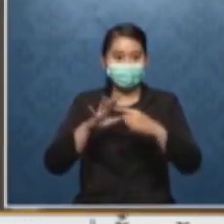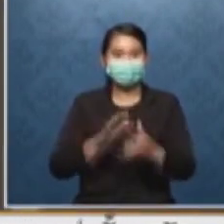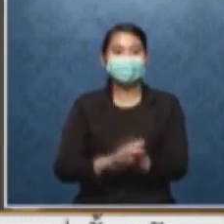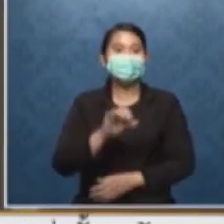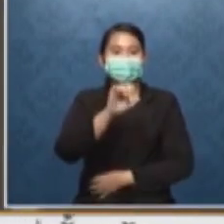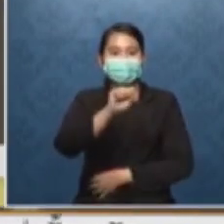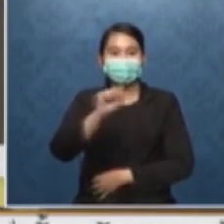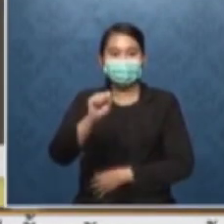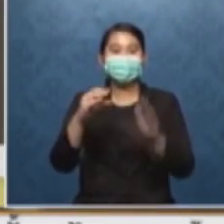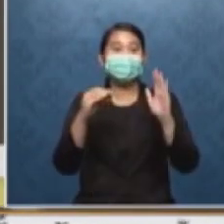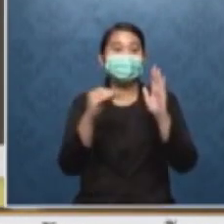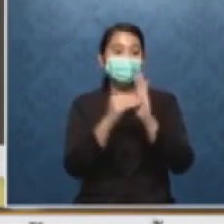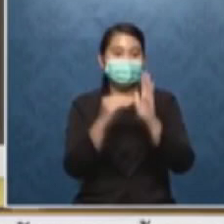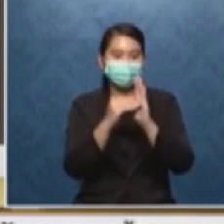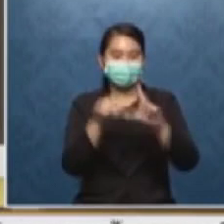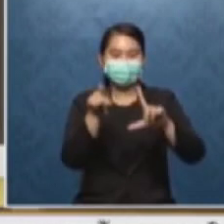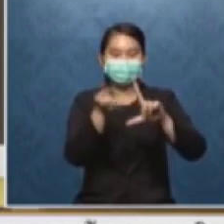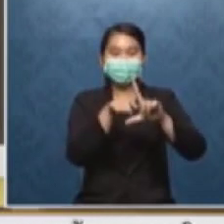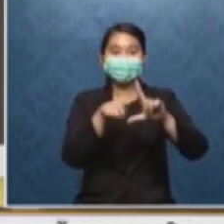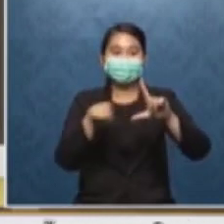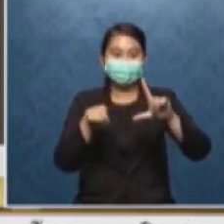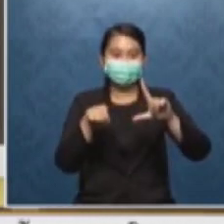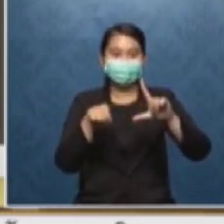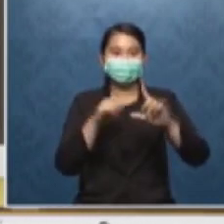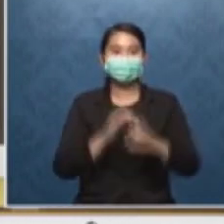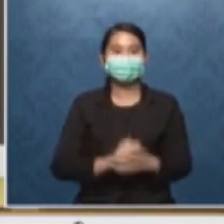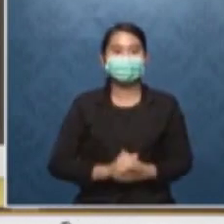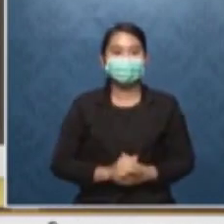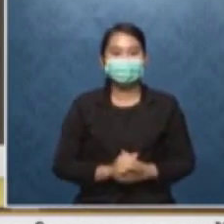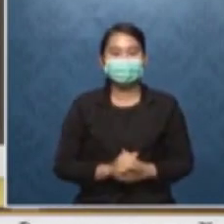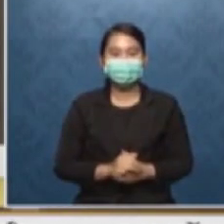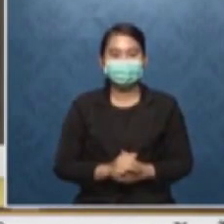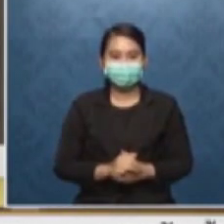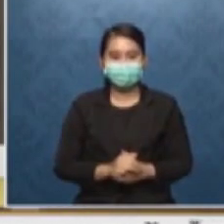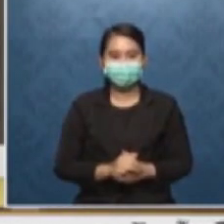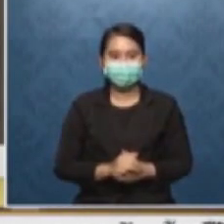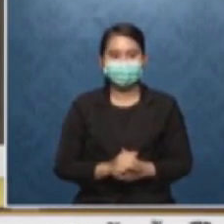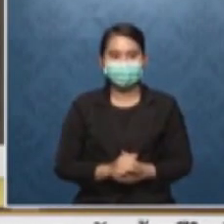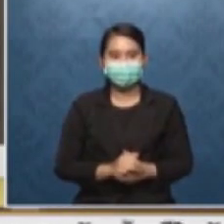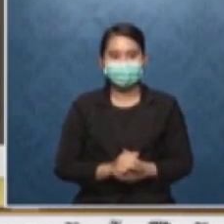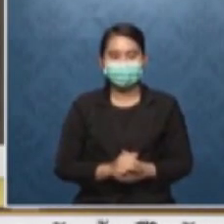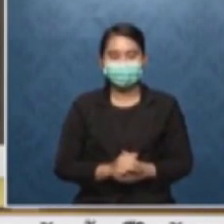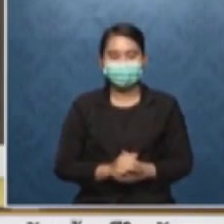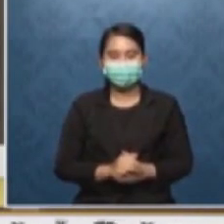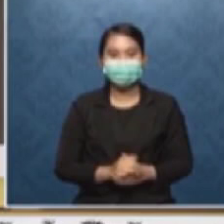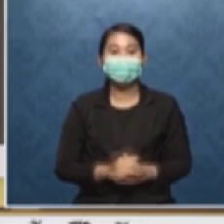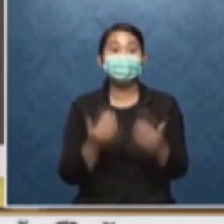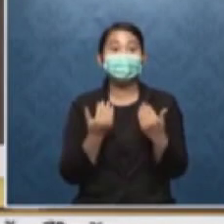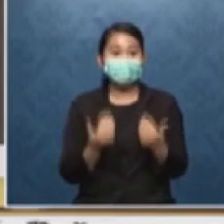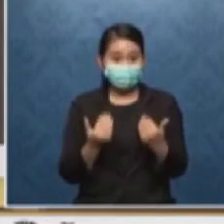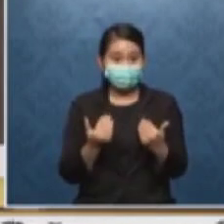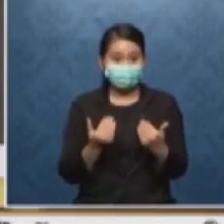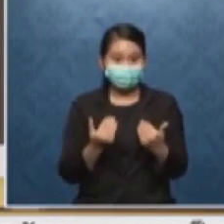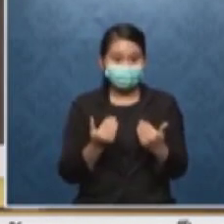กรุงเทพมหานครพรรคก้าวไกลจากชาวบางขุนเทียนครับทำทานครับวันนี้เป็นอีกครั้งที่เรา